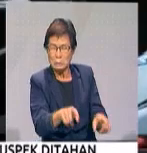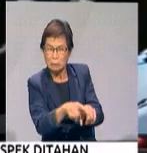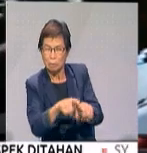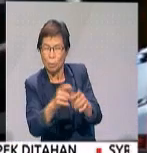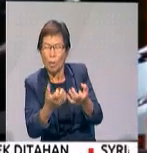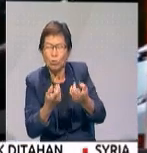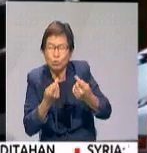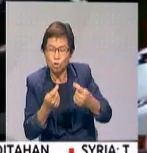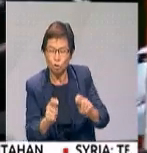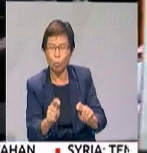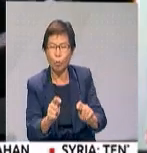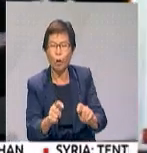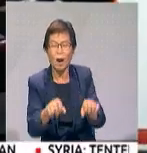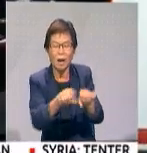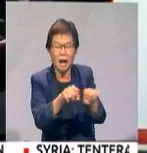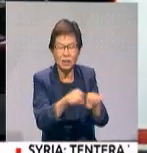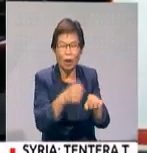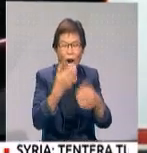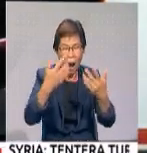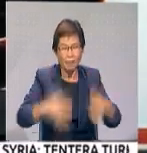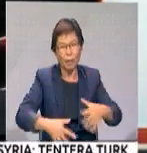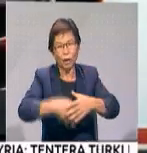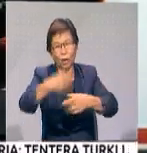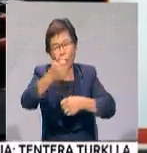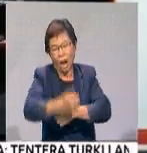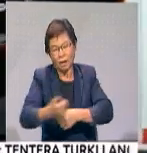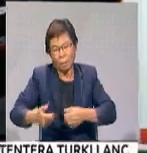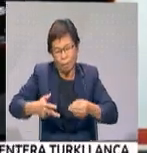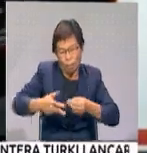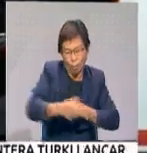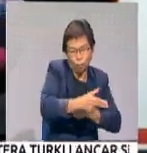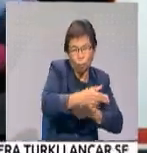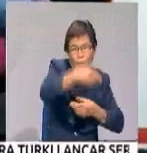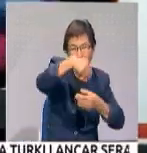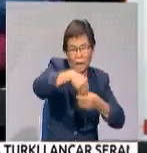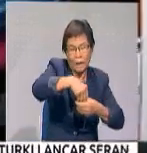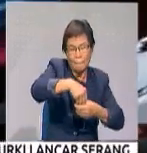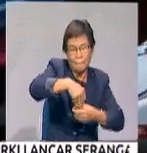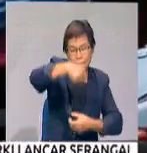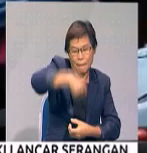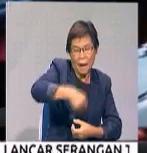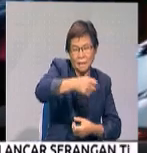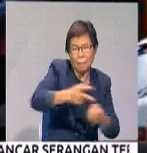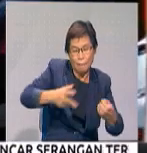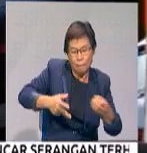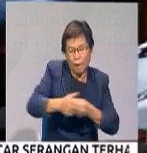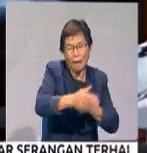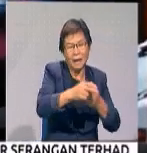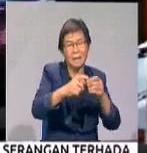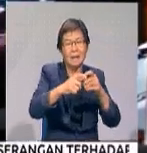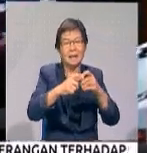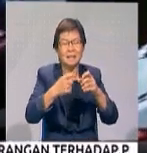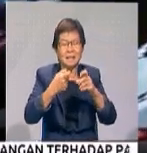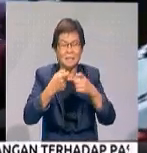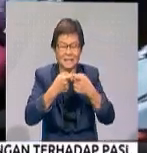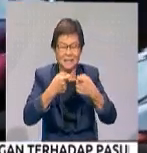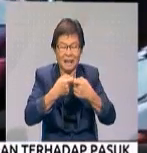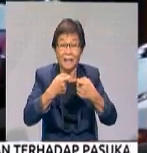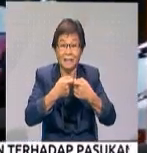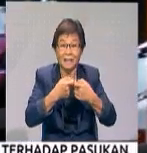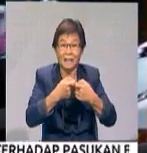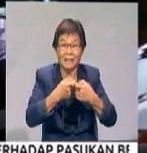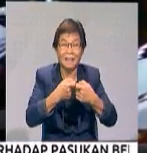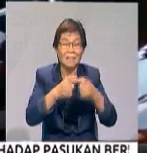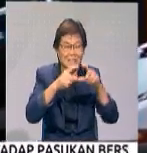ingin mencuba sepasang kasut sebelum mengeluarkan alat pemotong dari dalam beg dan memotong tag elektronik pada kasut